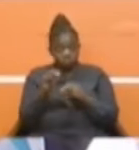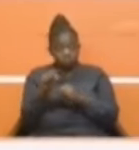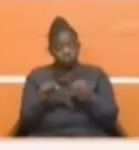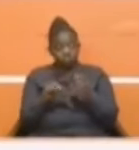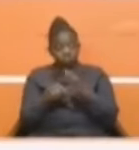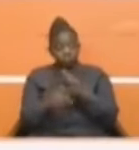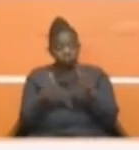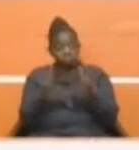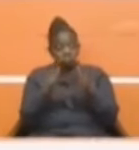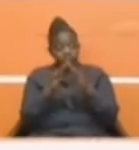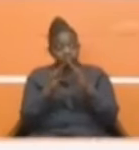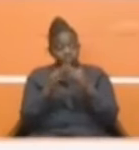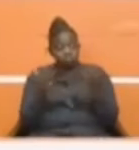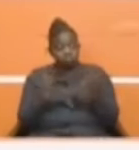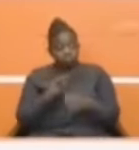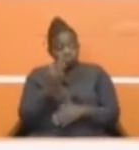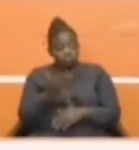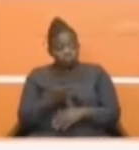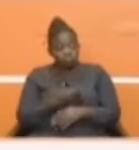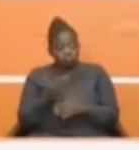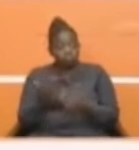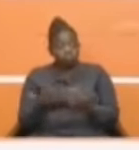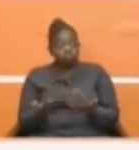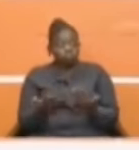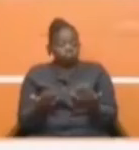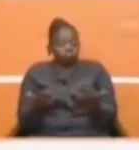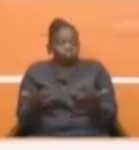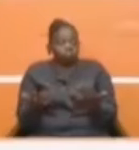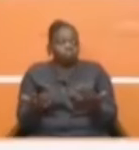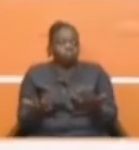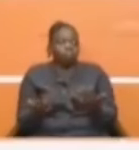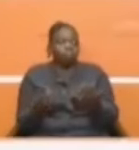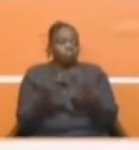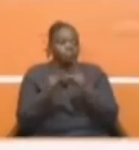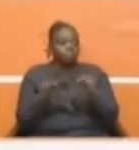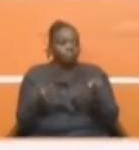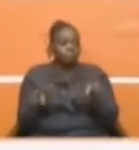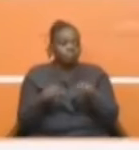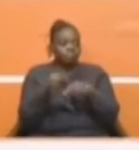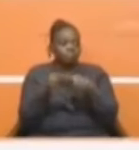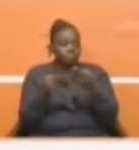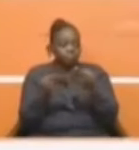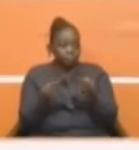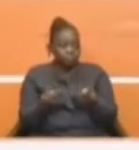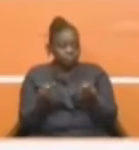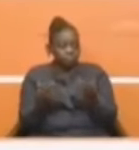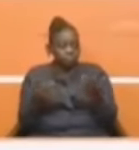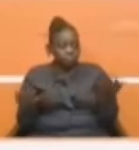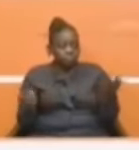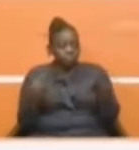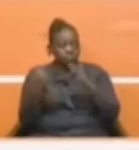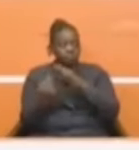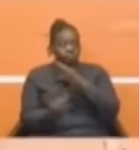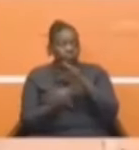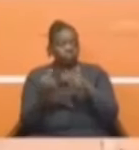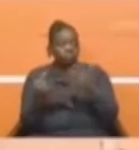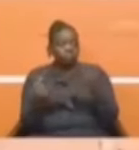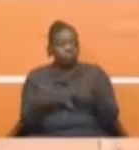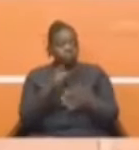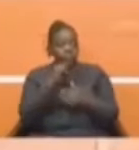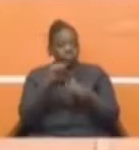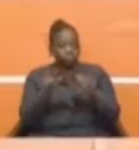z'amaka fe bayinza okuba nga katonda yawasazeewo okuba nti abyongereyo bongere okutegera embeera ne